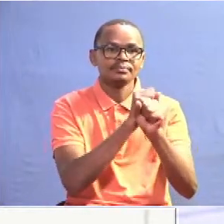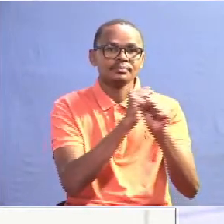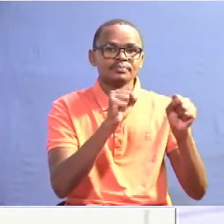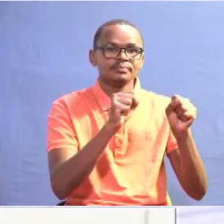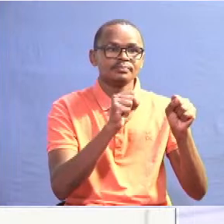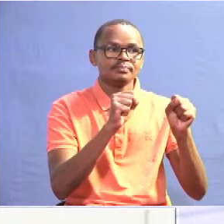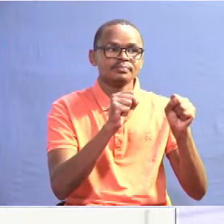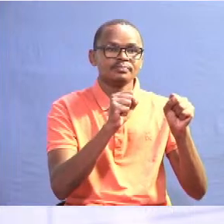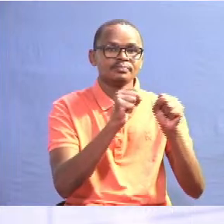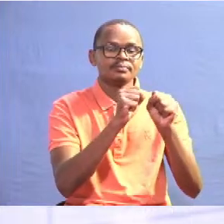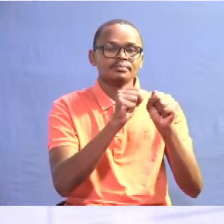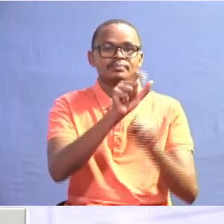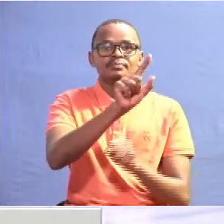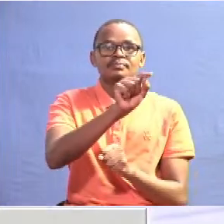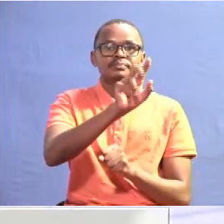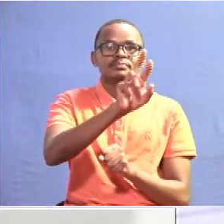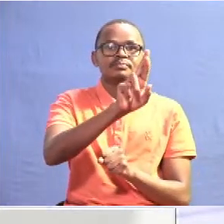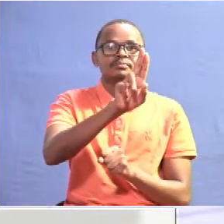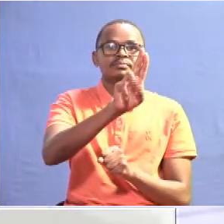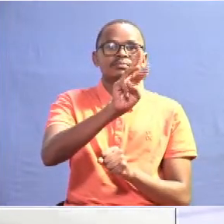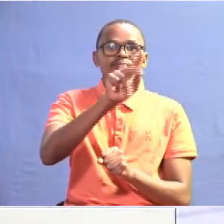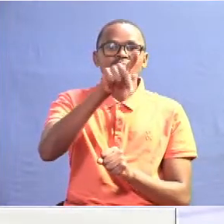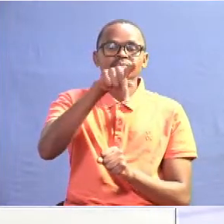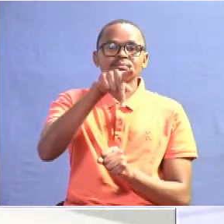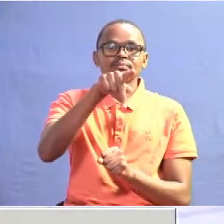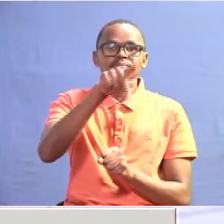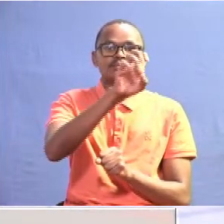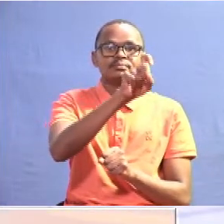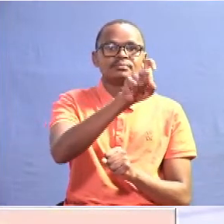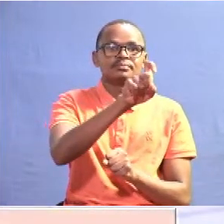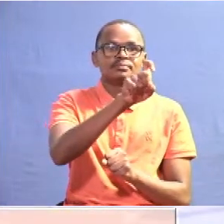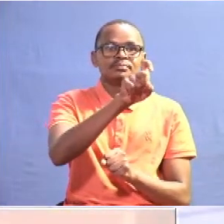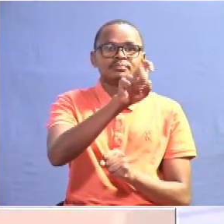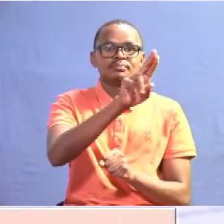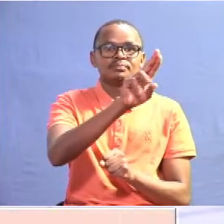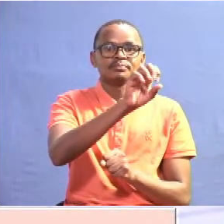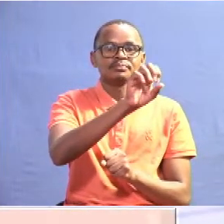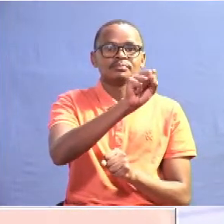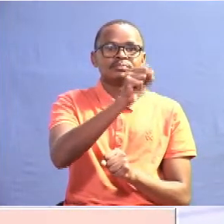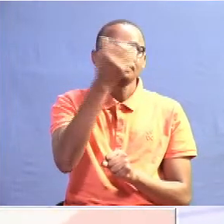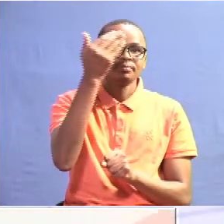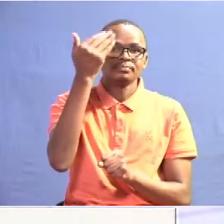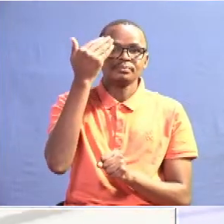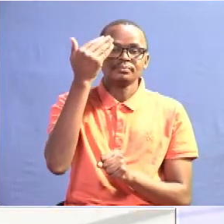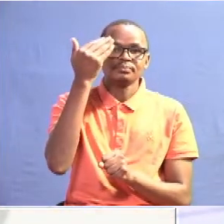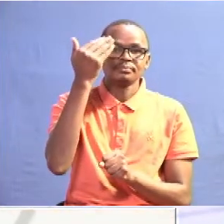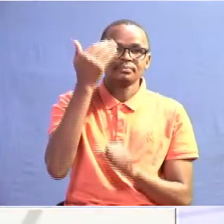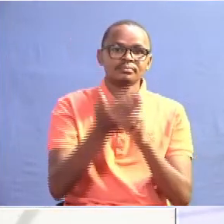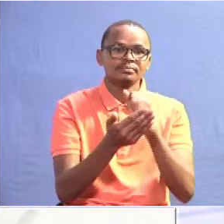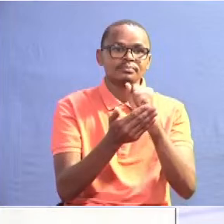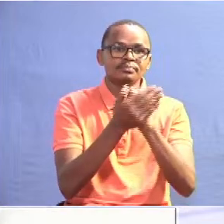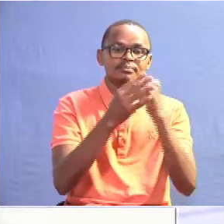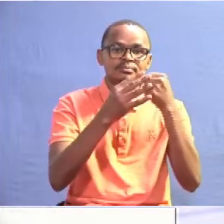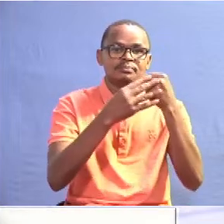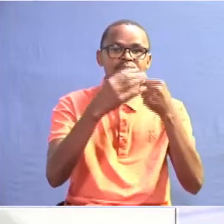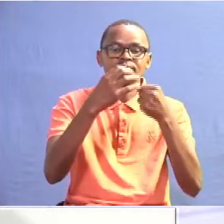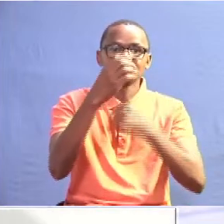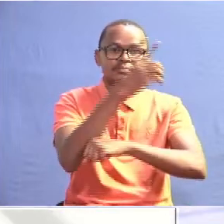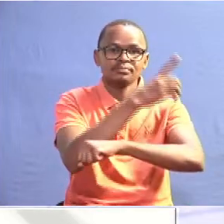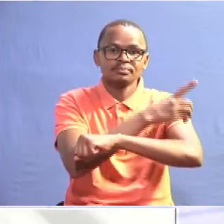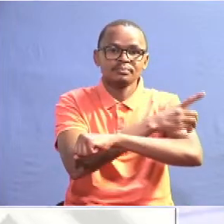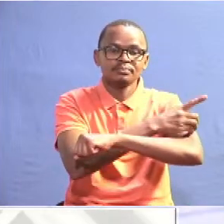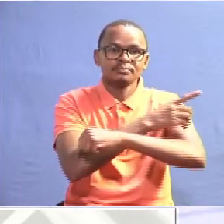Commander-in-Chief, President Donald Trump's executive order freezing U.S. foreign assistance for 90 days has cast